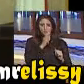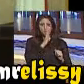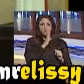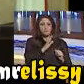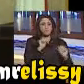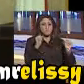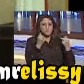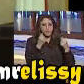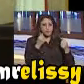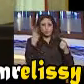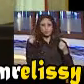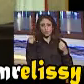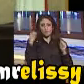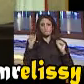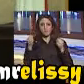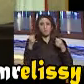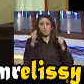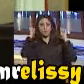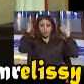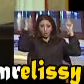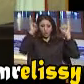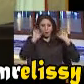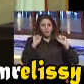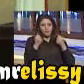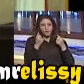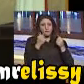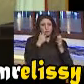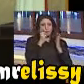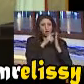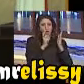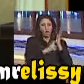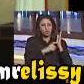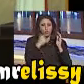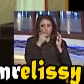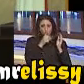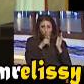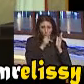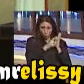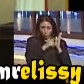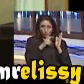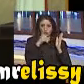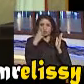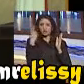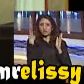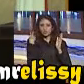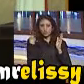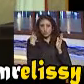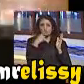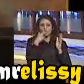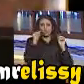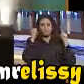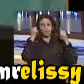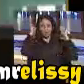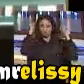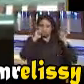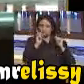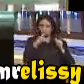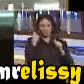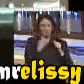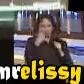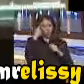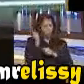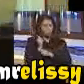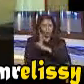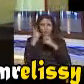التظاهر لضباط وأفراد الشرطة. تم تحقيق اتصال مع معالي الوزير نفى هذا الكلام تماما. اتصلنا بالوزارة،